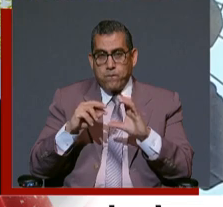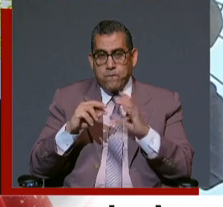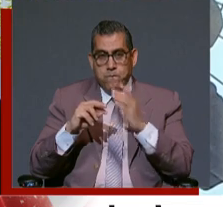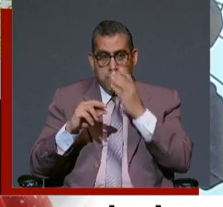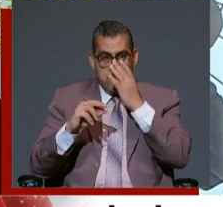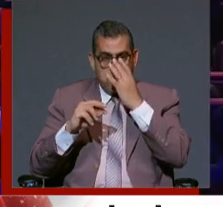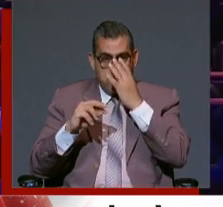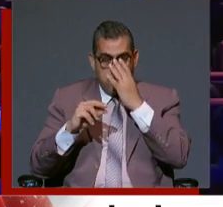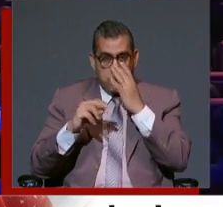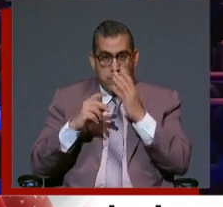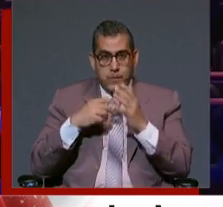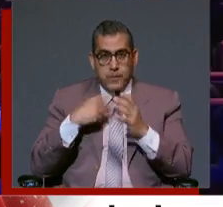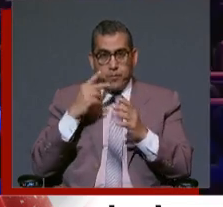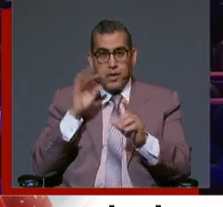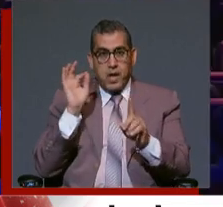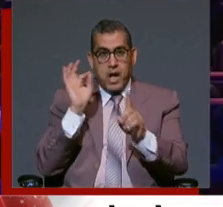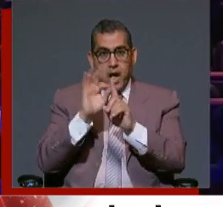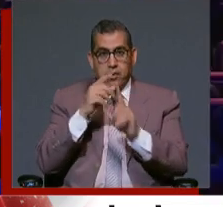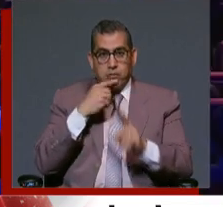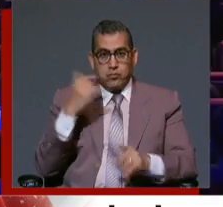وهذا خير مثال على